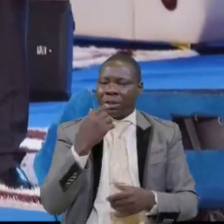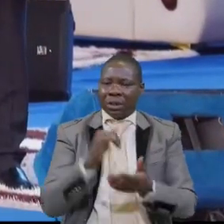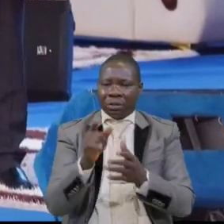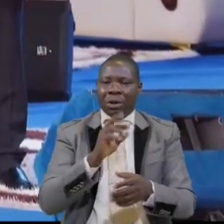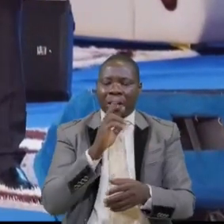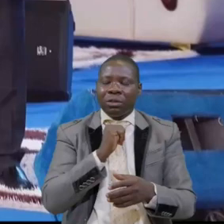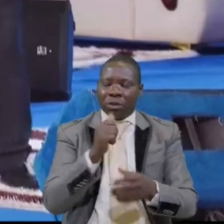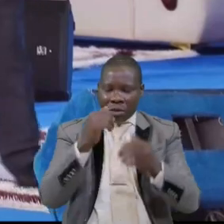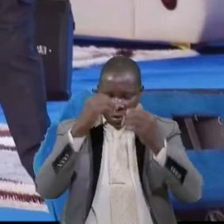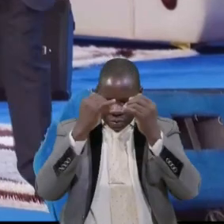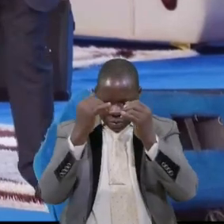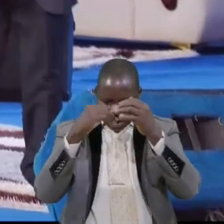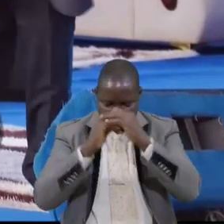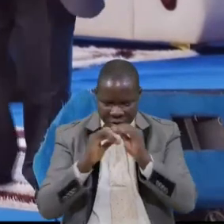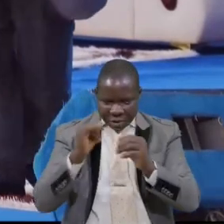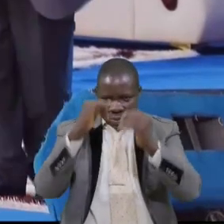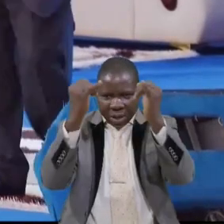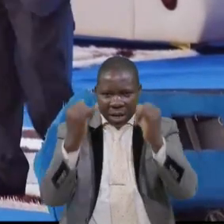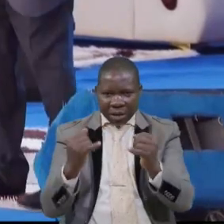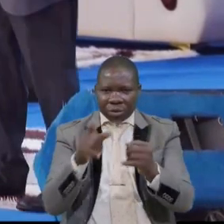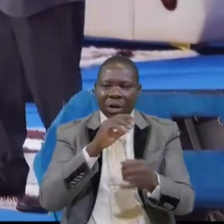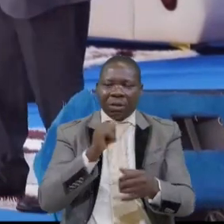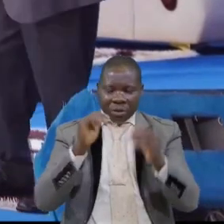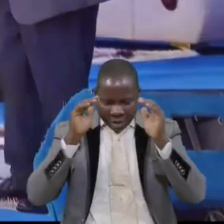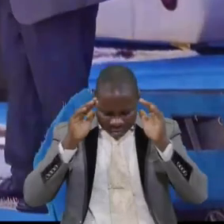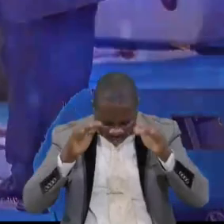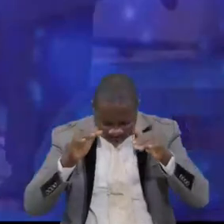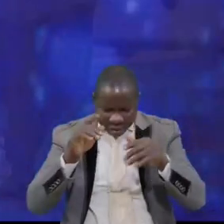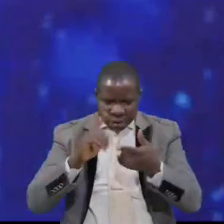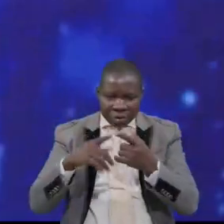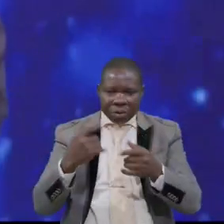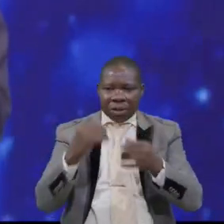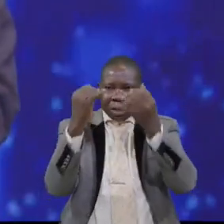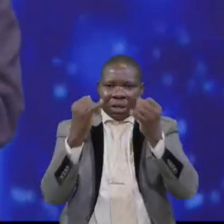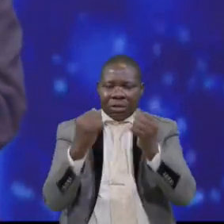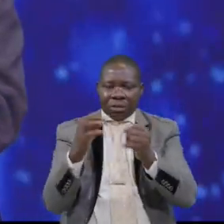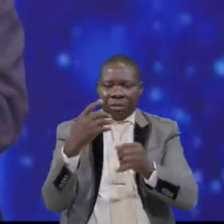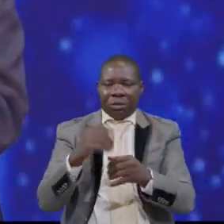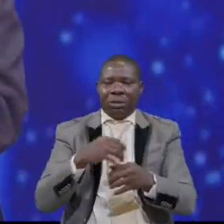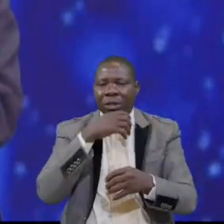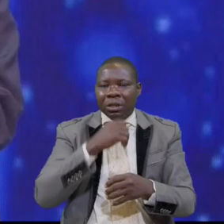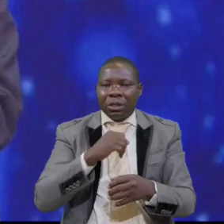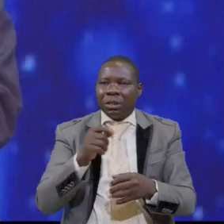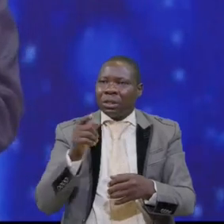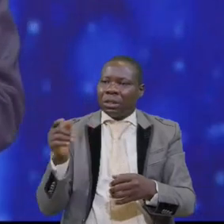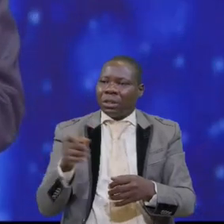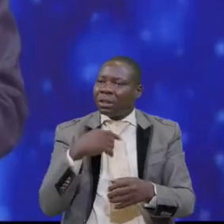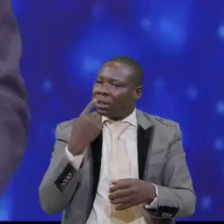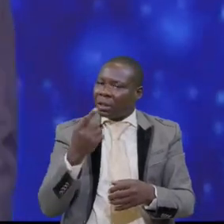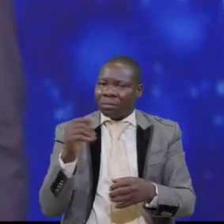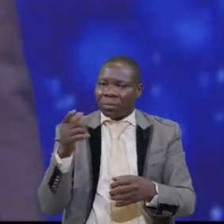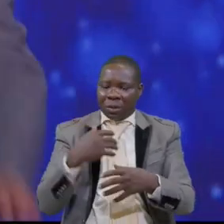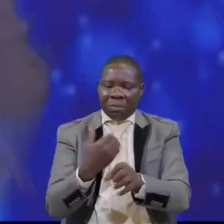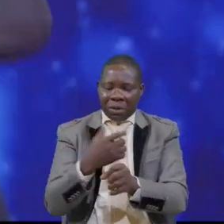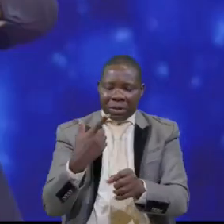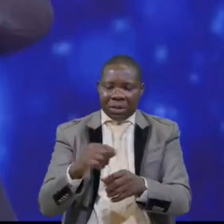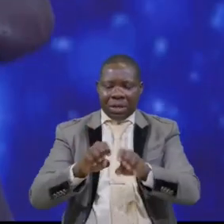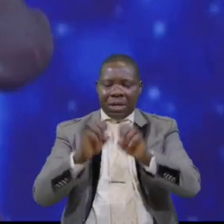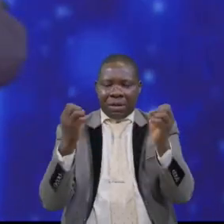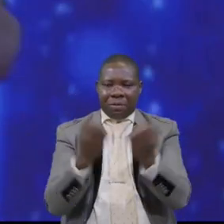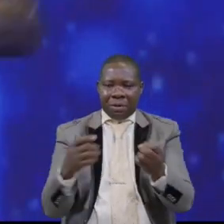les idées, l'idéologie du jour. Et les gens disent, oh, qu'ils vont faire le feu, l'environnement, ils